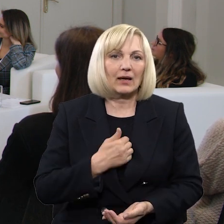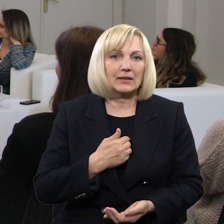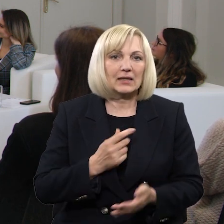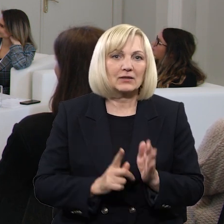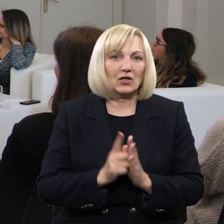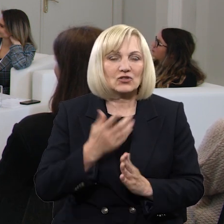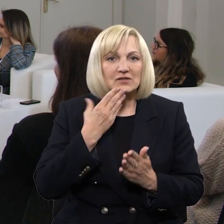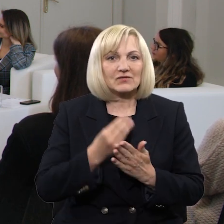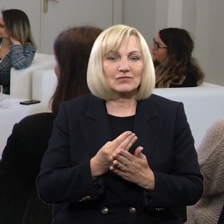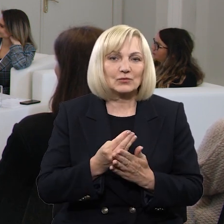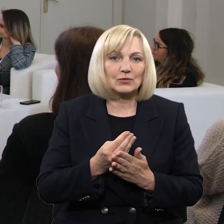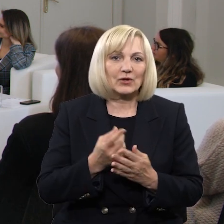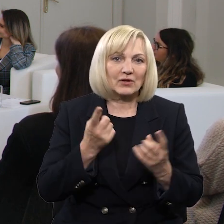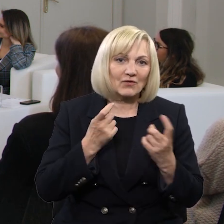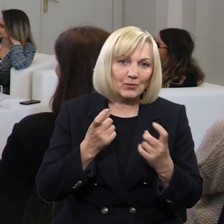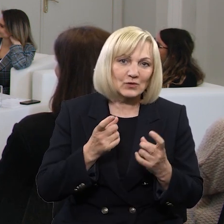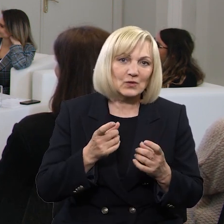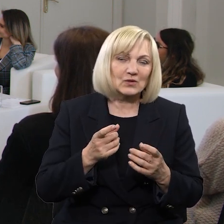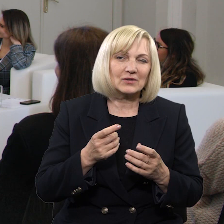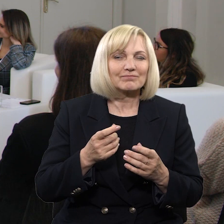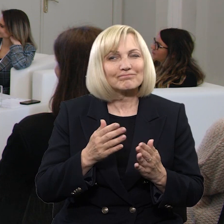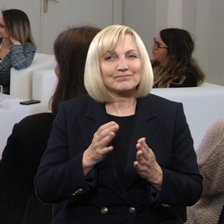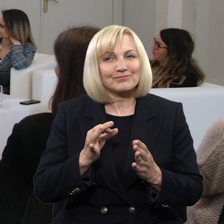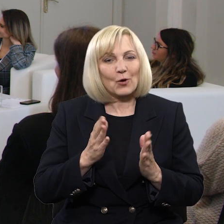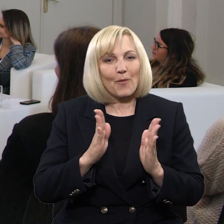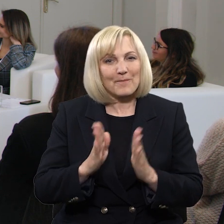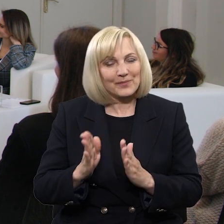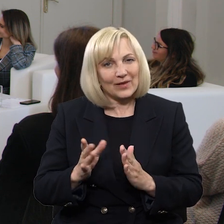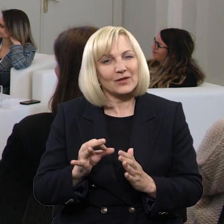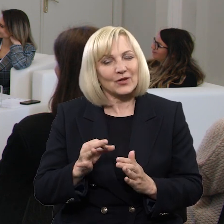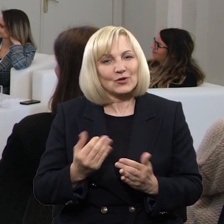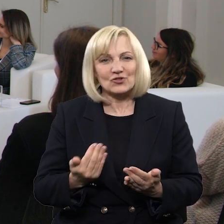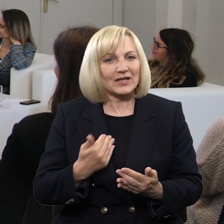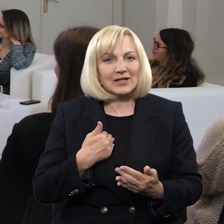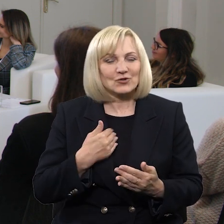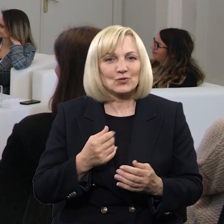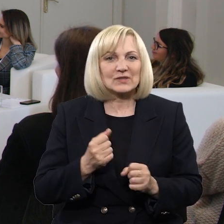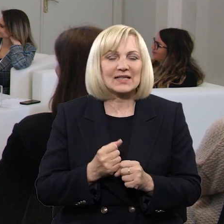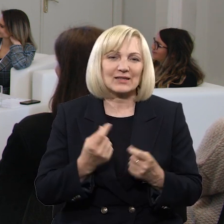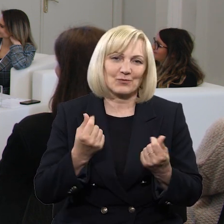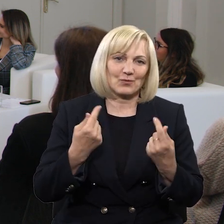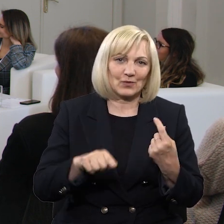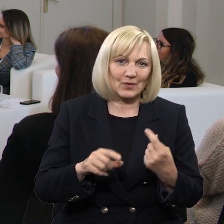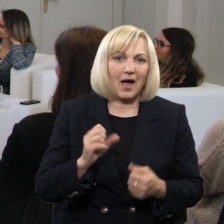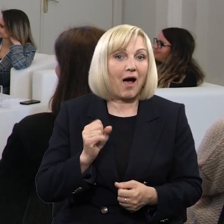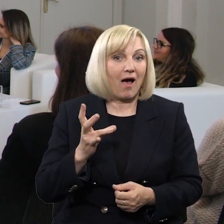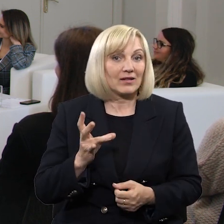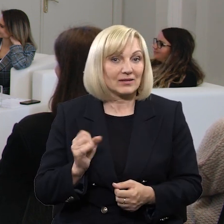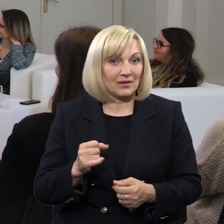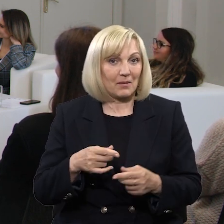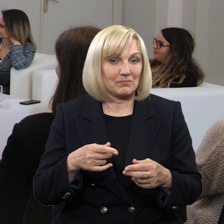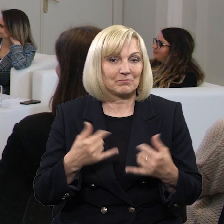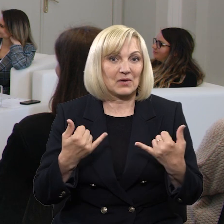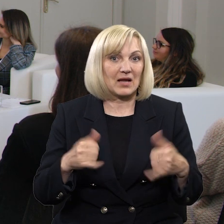хотела начать свое сообщение определенным образом но хочу сделать одну ремарку Анна